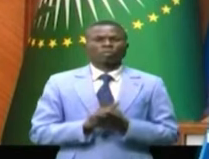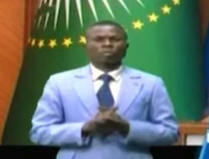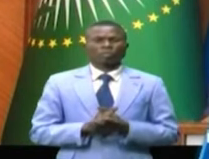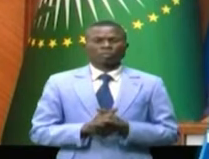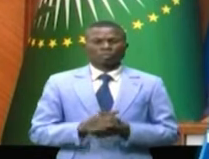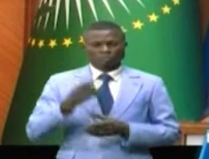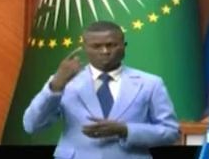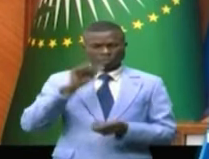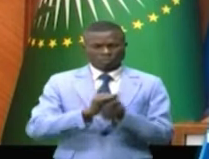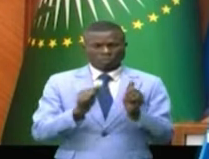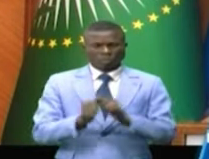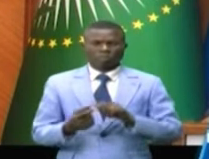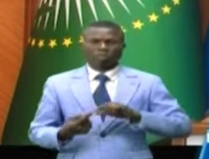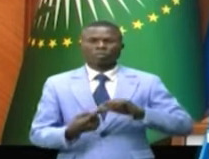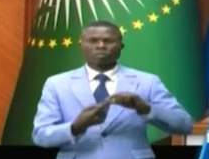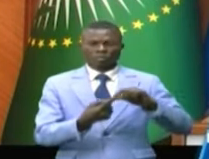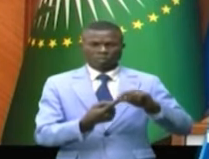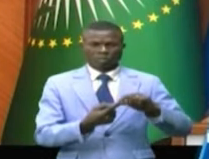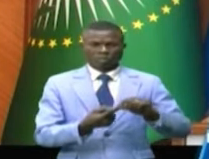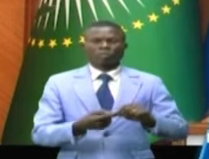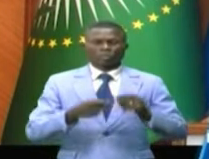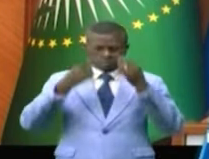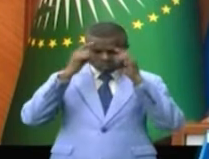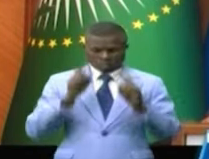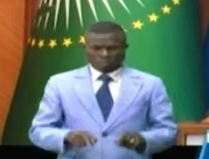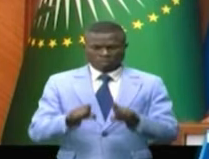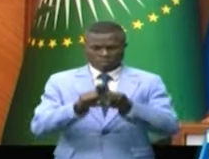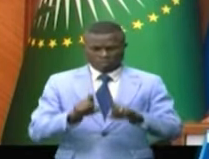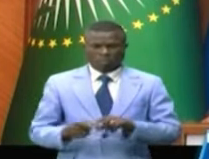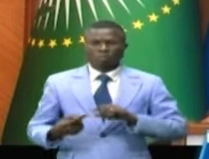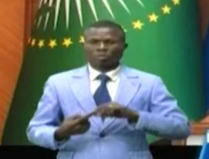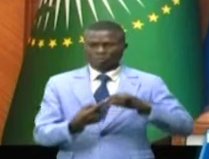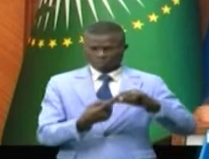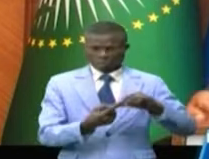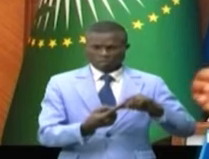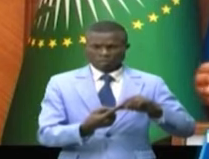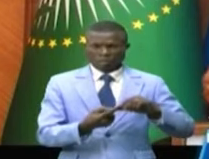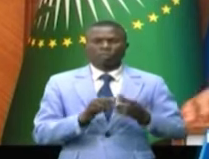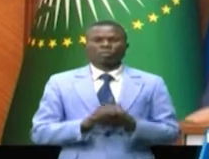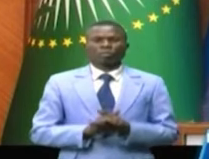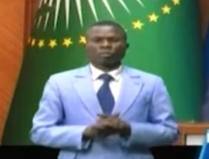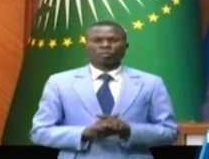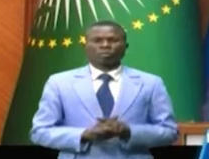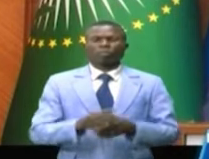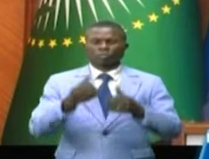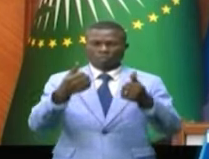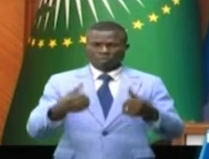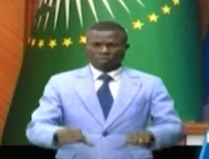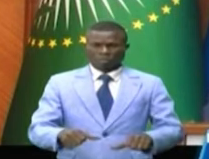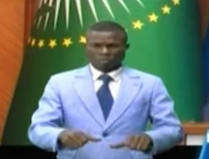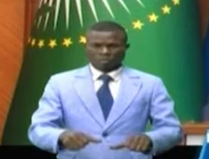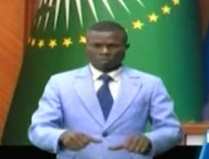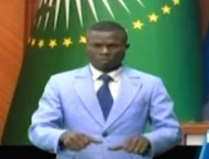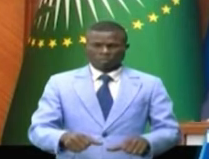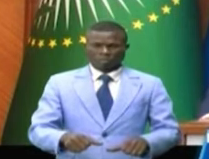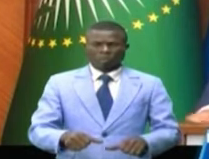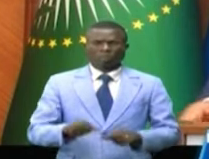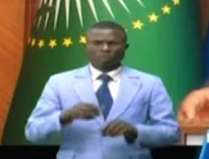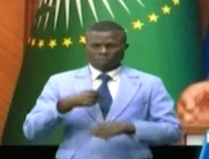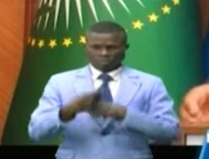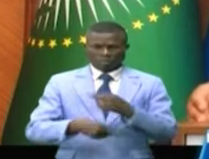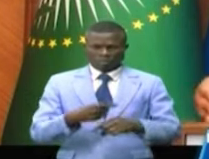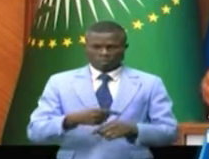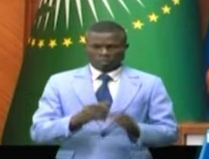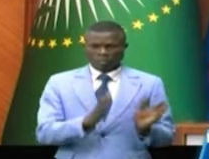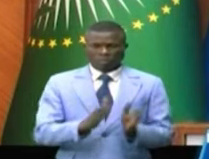À situation exceptionnelle, mesure exceptionnelle. Il demeurait limpide que la mise en œuvre de